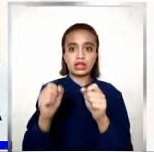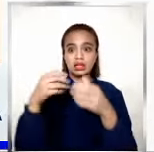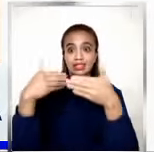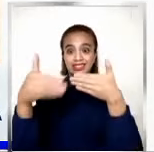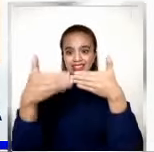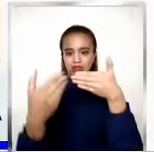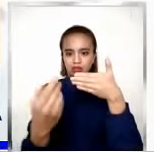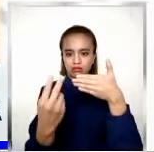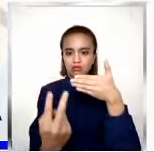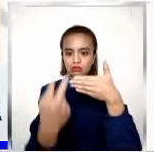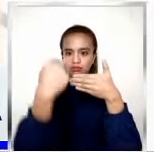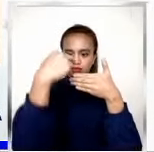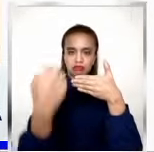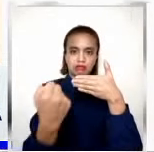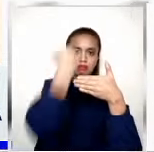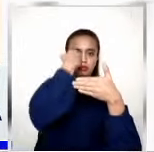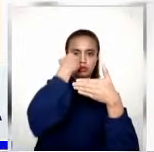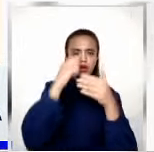sinuntok?